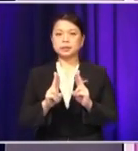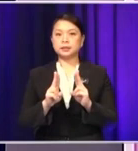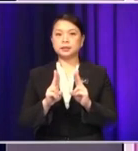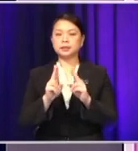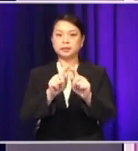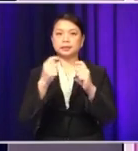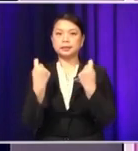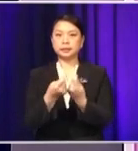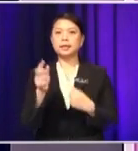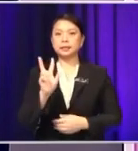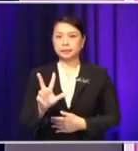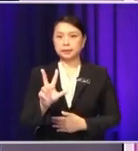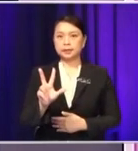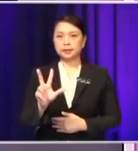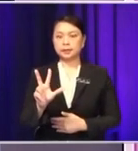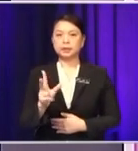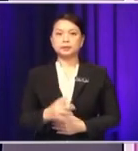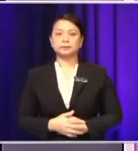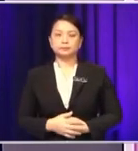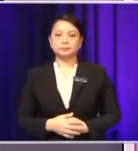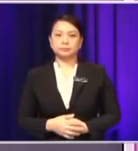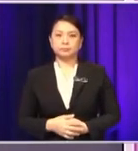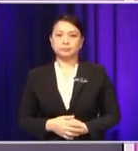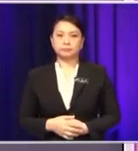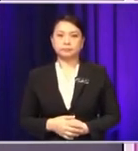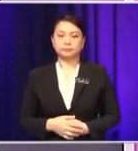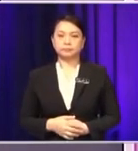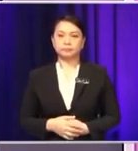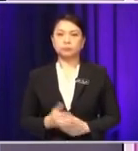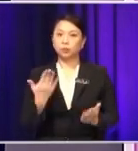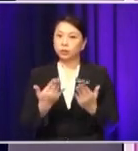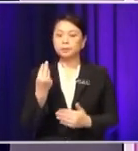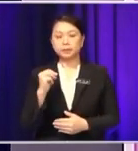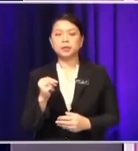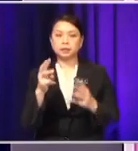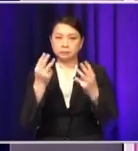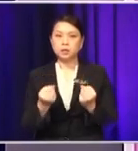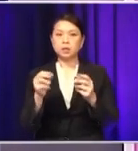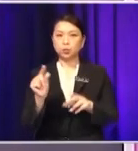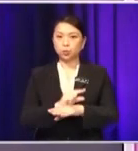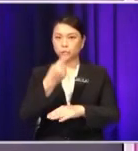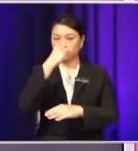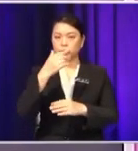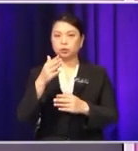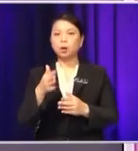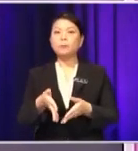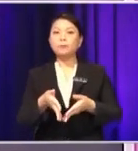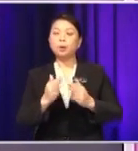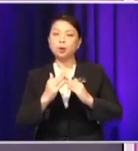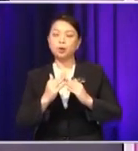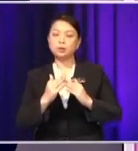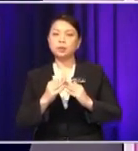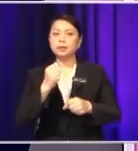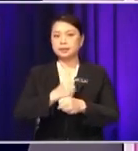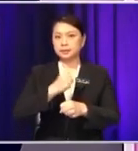untuk memenuhi keperluan bagi perjawatan, permohonan kerja-kerja yang memerlukan pada sijil-sijil ataupun pencapaian tingkatan